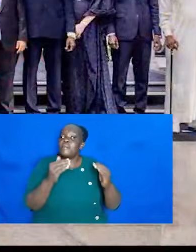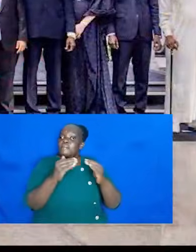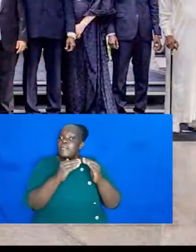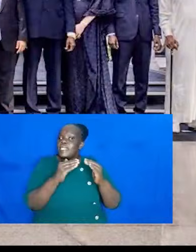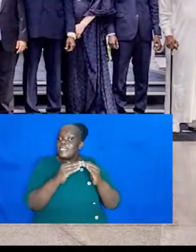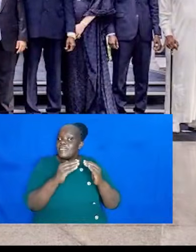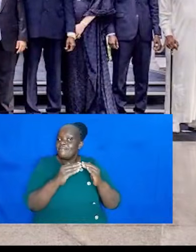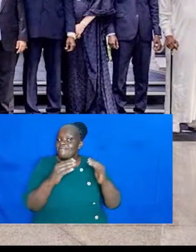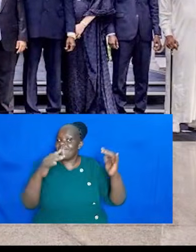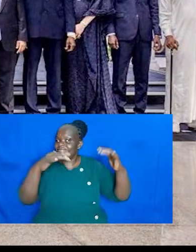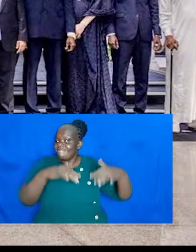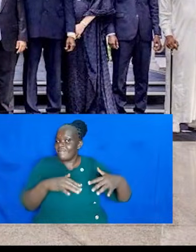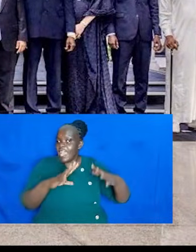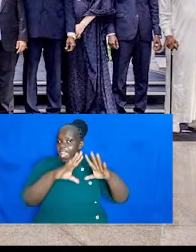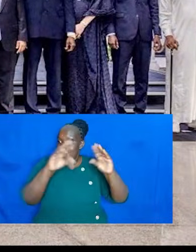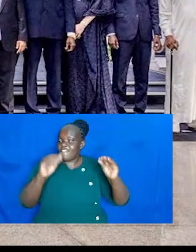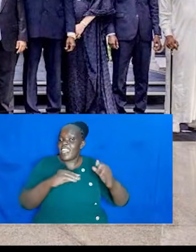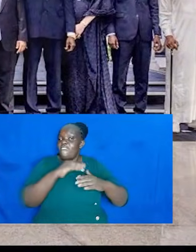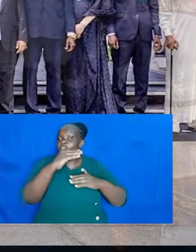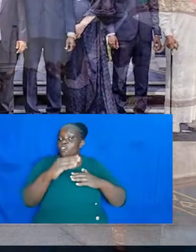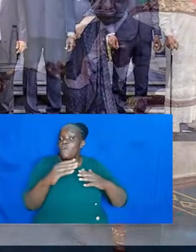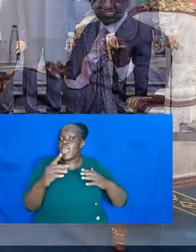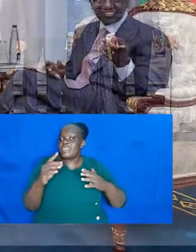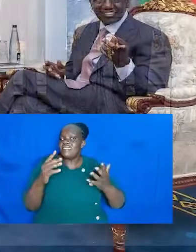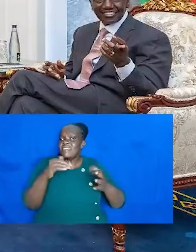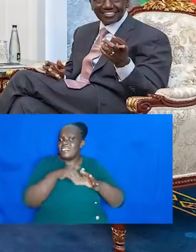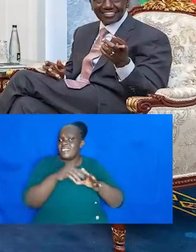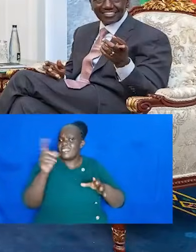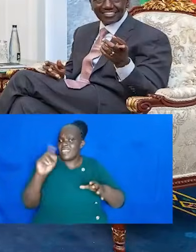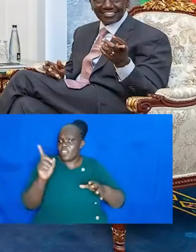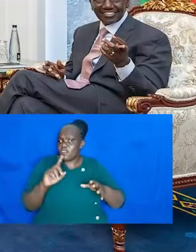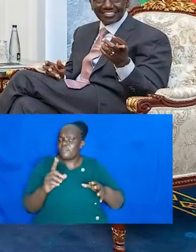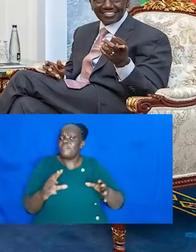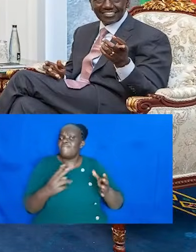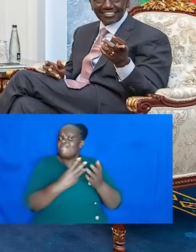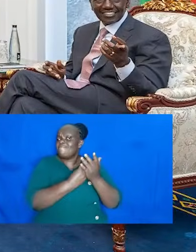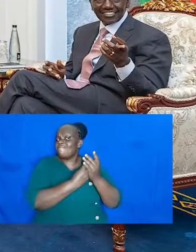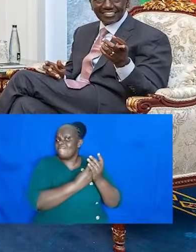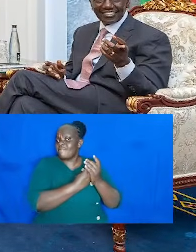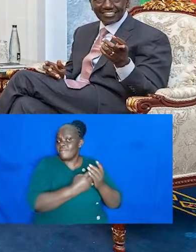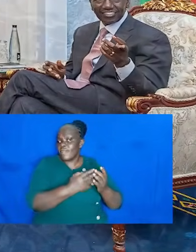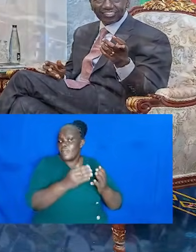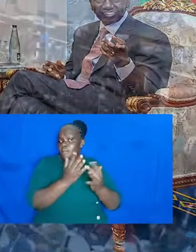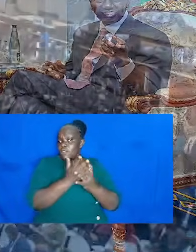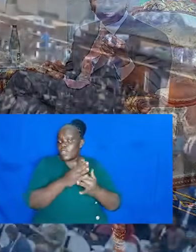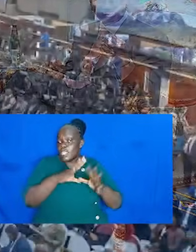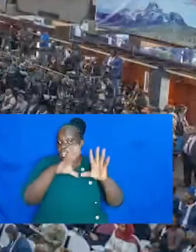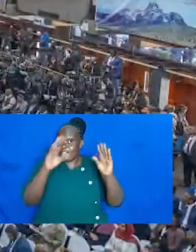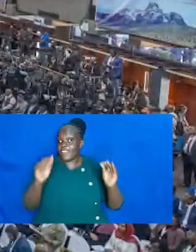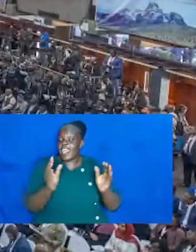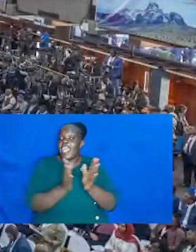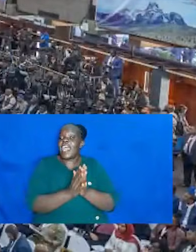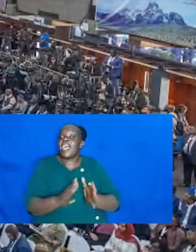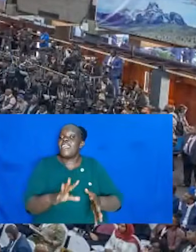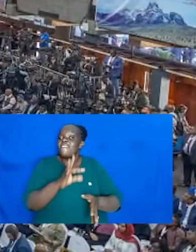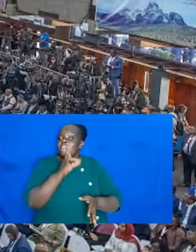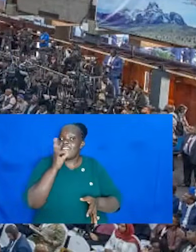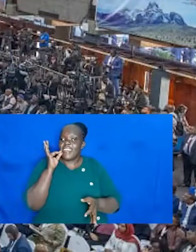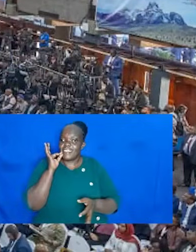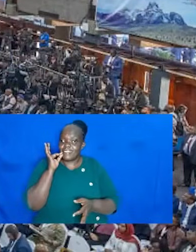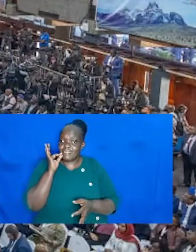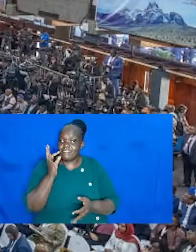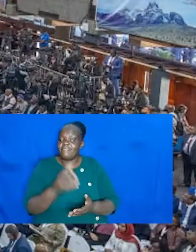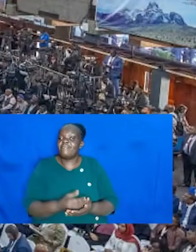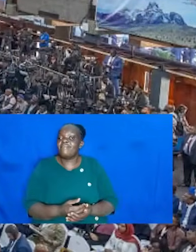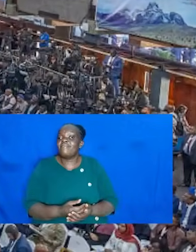Mkutano wa Africa Forward Summit jijini Nairobi umechochea ushirikiano mpana kati ya Afrika na Ufaransa.